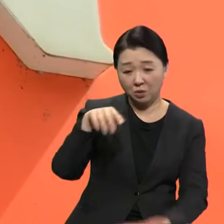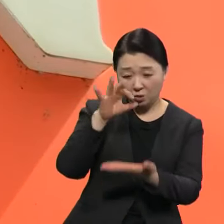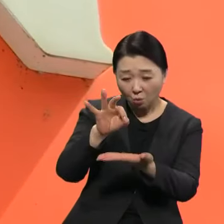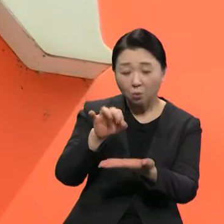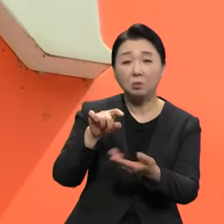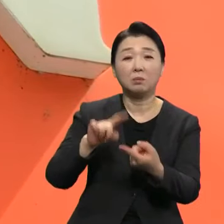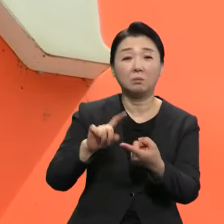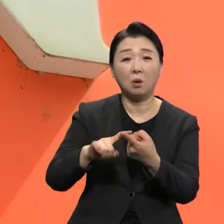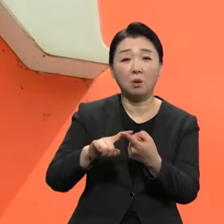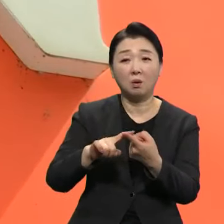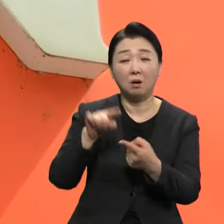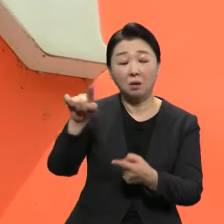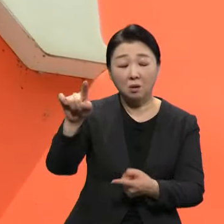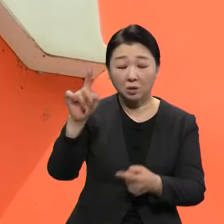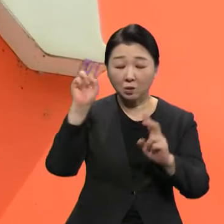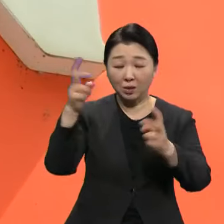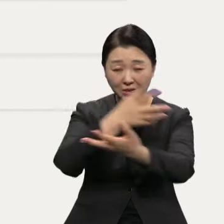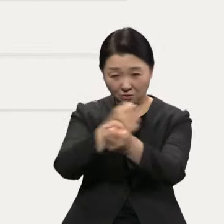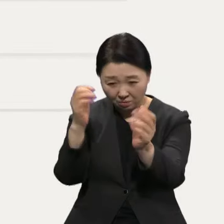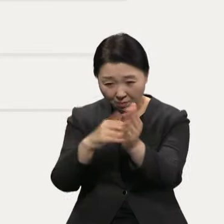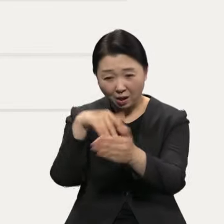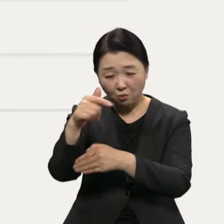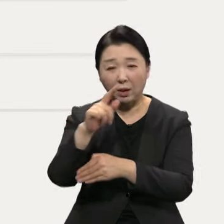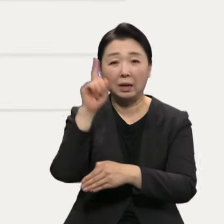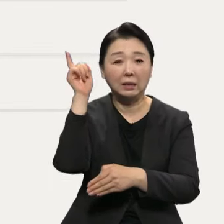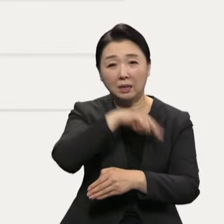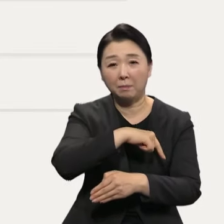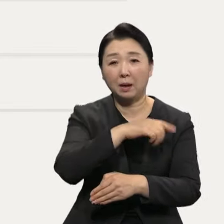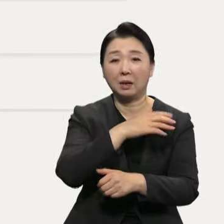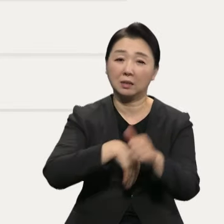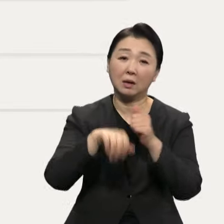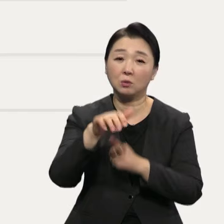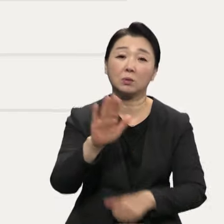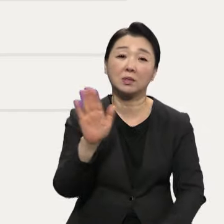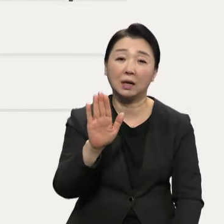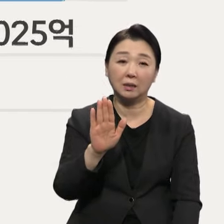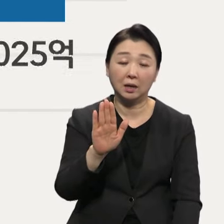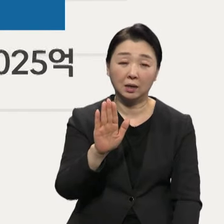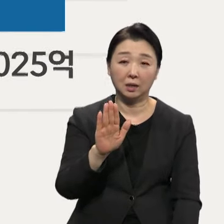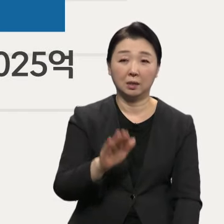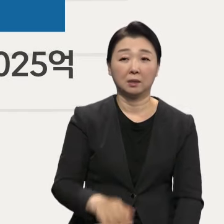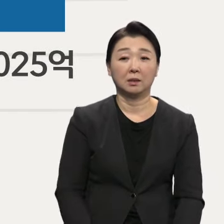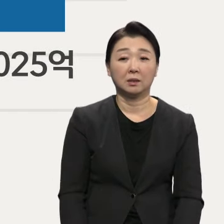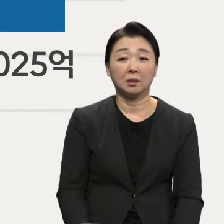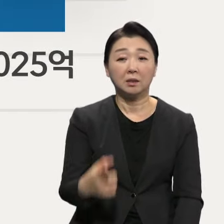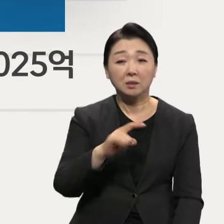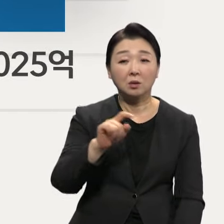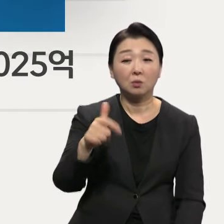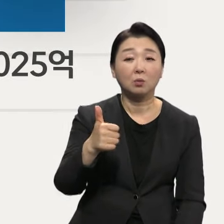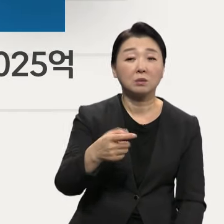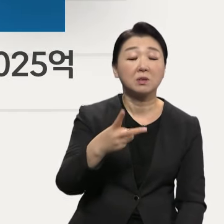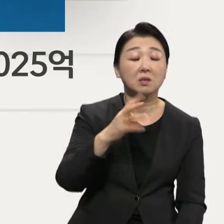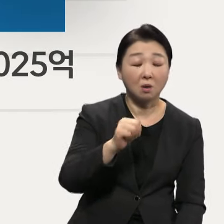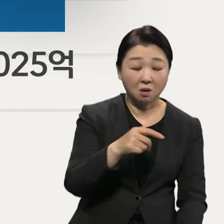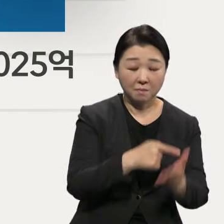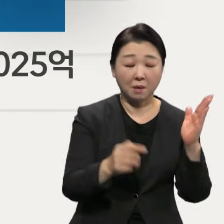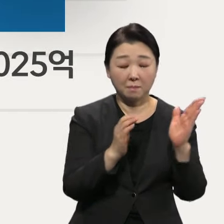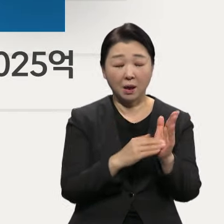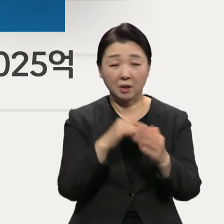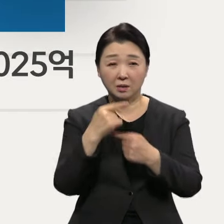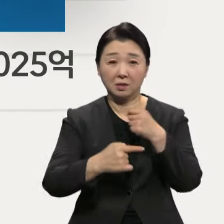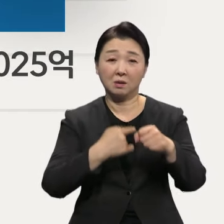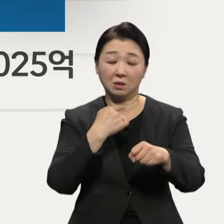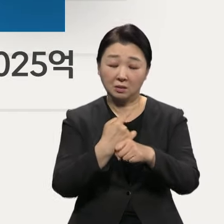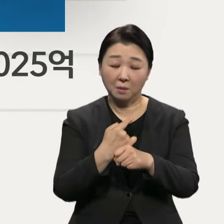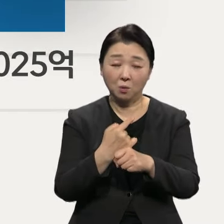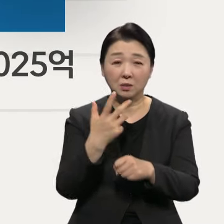Q10 인수된 뒤 더 나빠졌습니다 지난해 위프 영업 손실은 1225억 원으로 1년 84% 급감했고